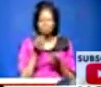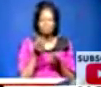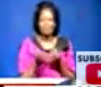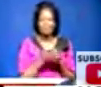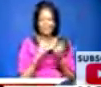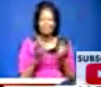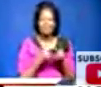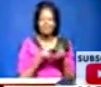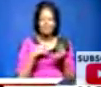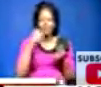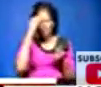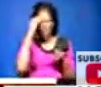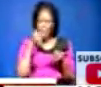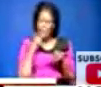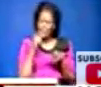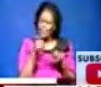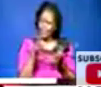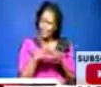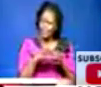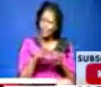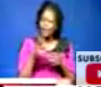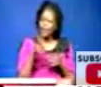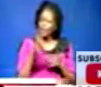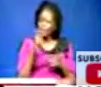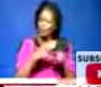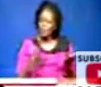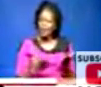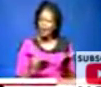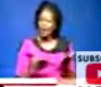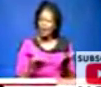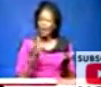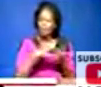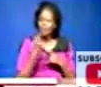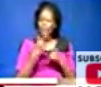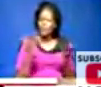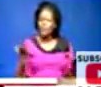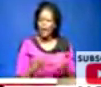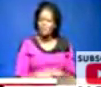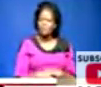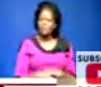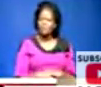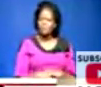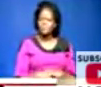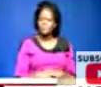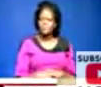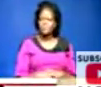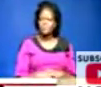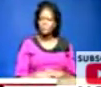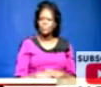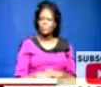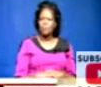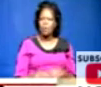serikali ituambie wametoa wapi hizo vitu na wamepata idhini gani kupatia watu kama hizo vitu. And over